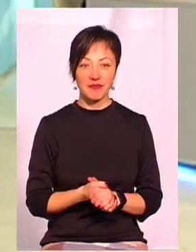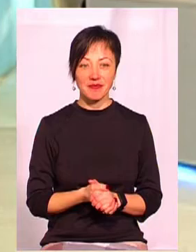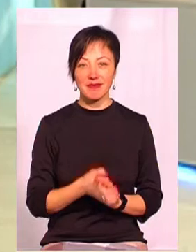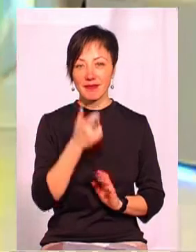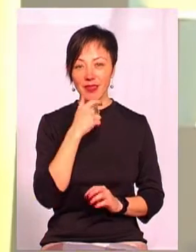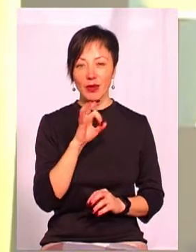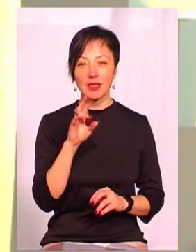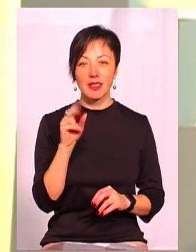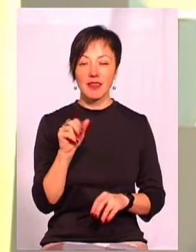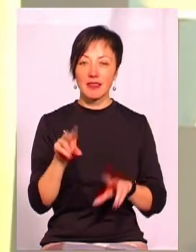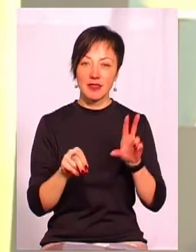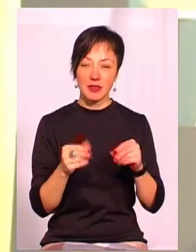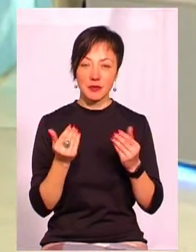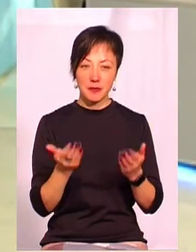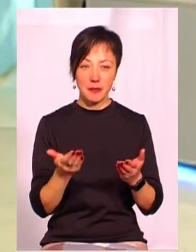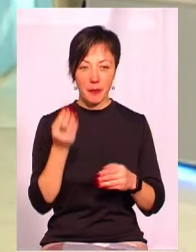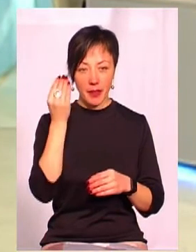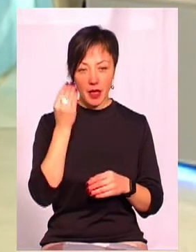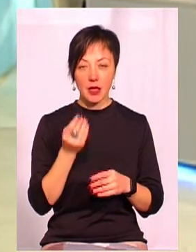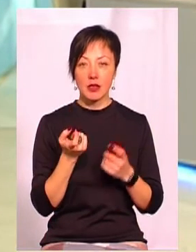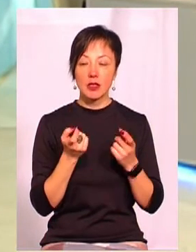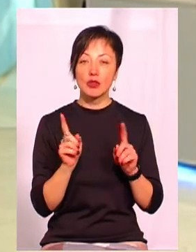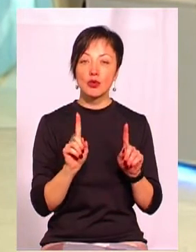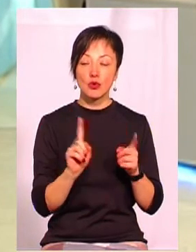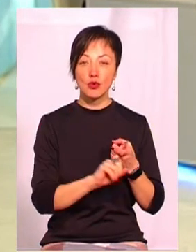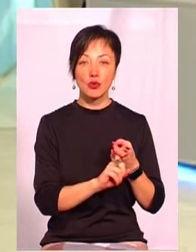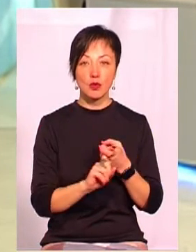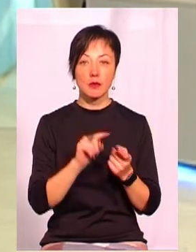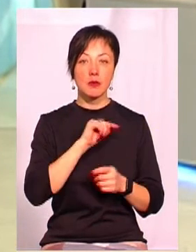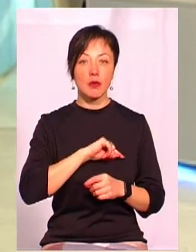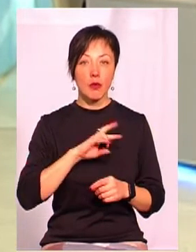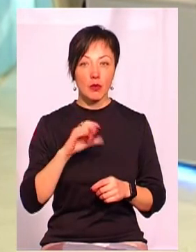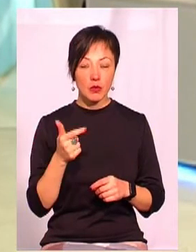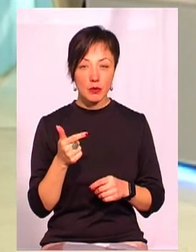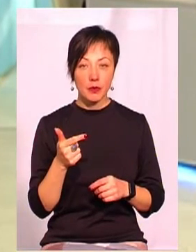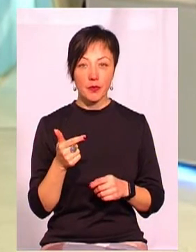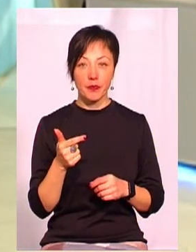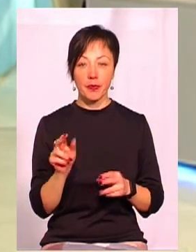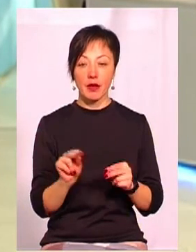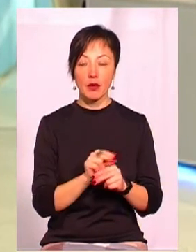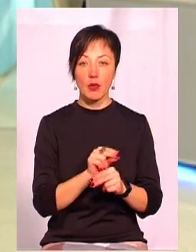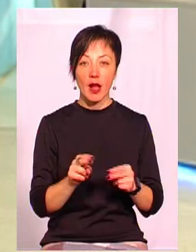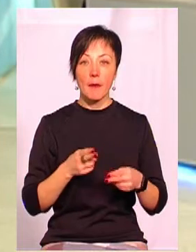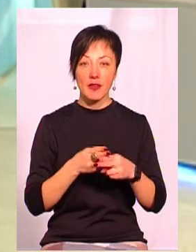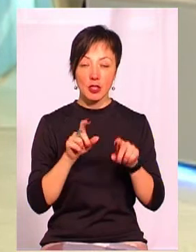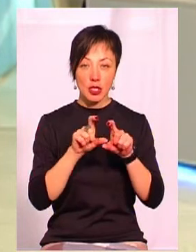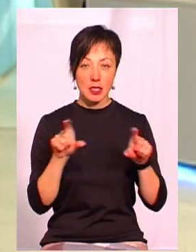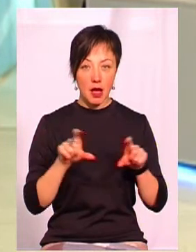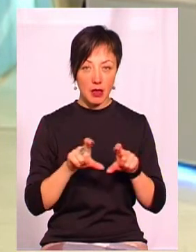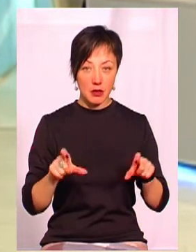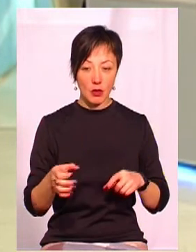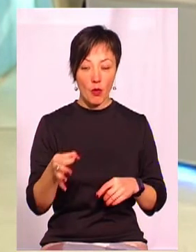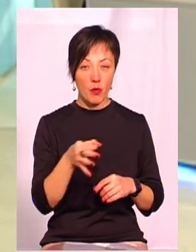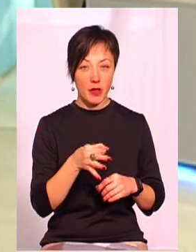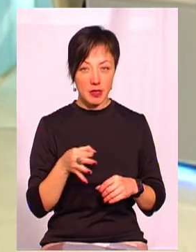Пані Оксано, скажіть, як ви вважаєте? Те, що стосується психологів у лікувально-профілактичних закладах